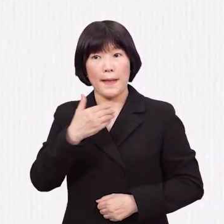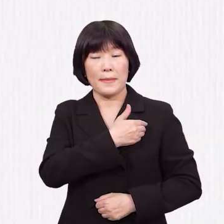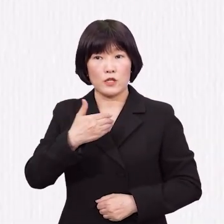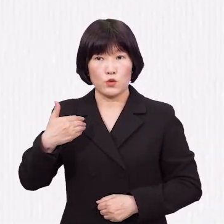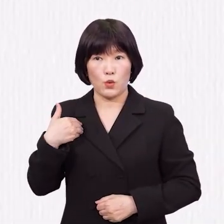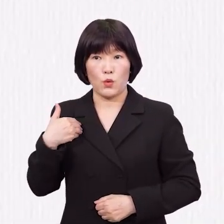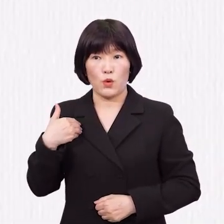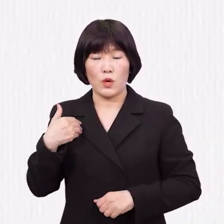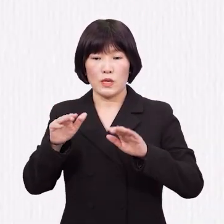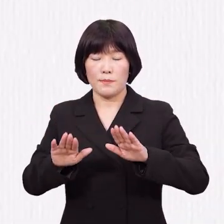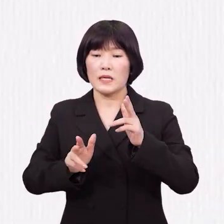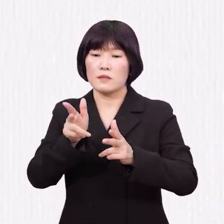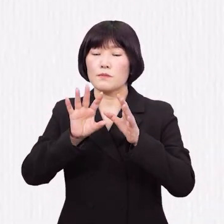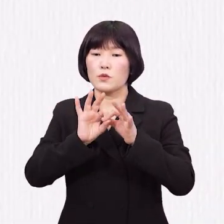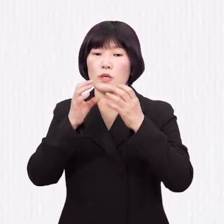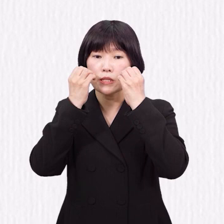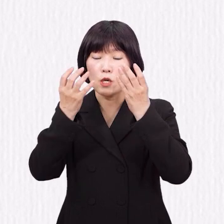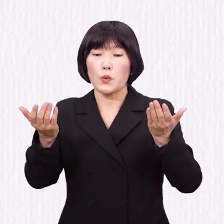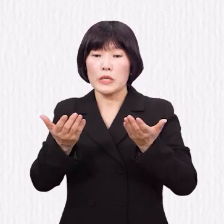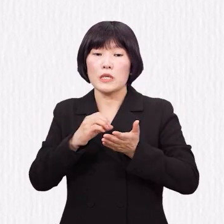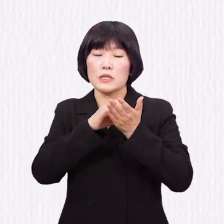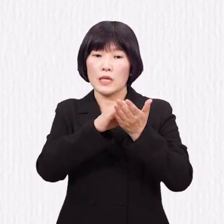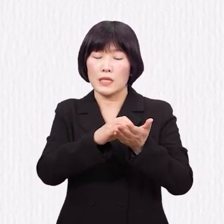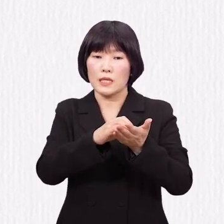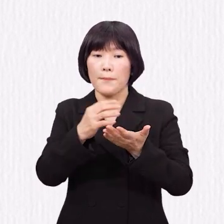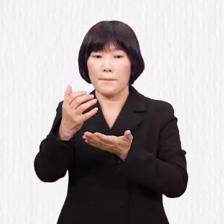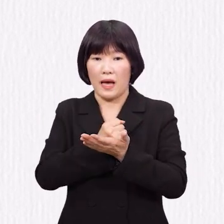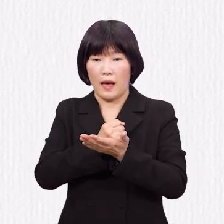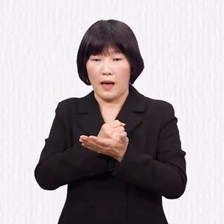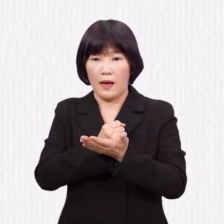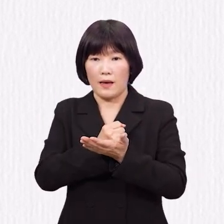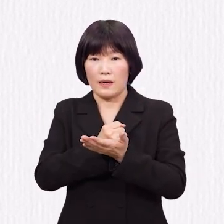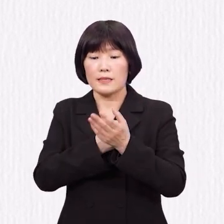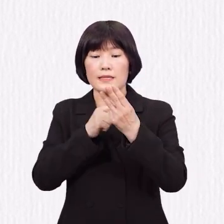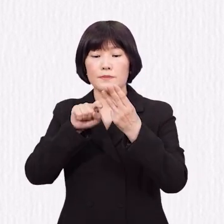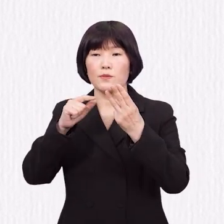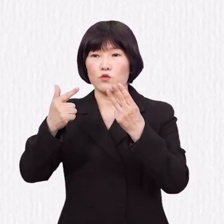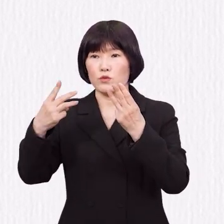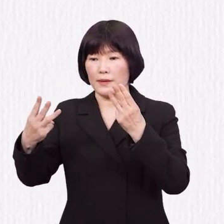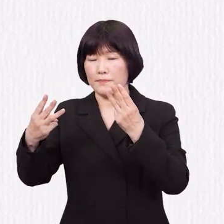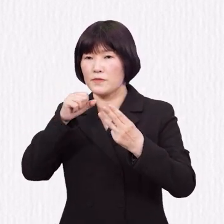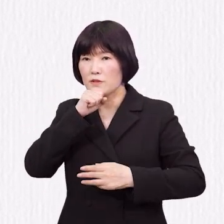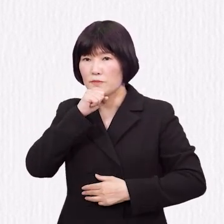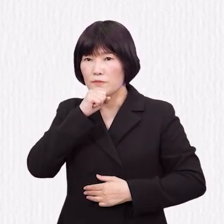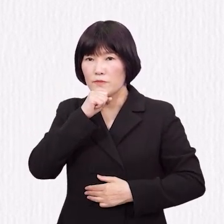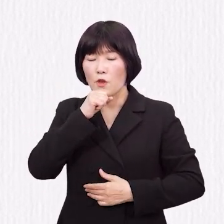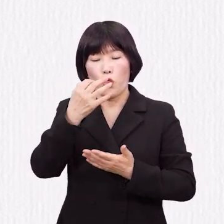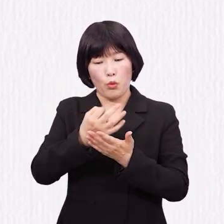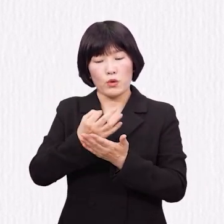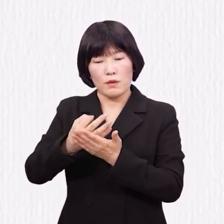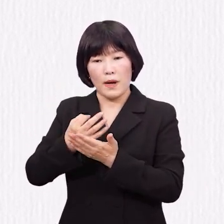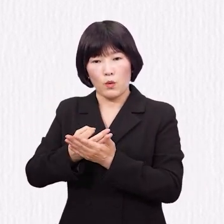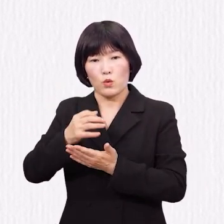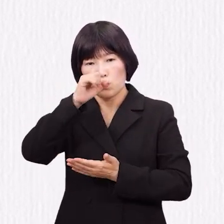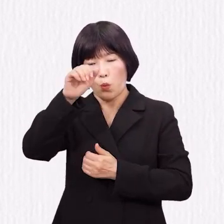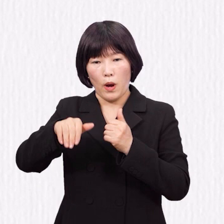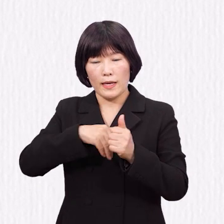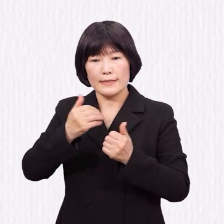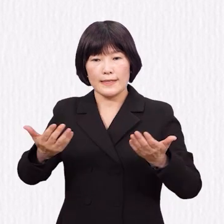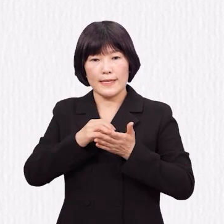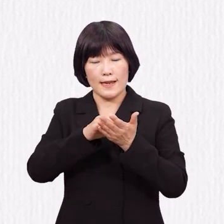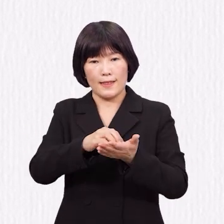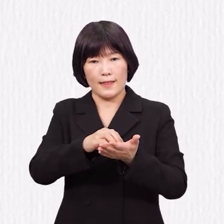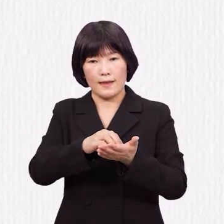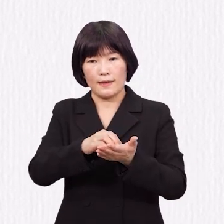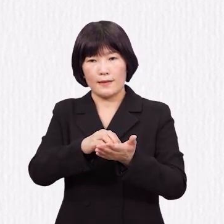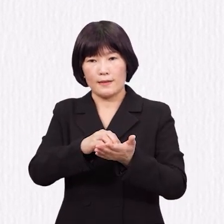역할만족 항목에서 본 사업을 통해 새로운 일자리를 얻게 되었다 3.63점, 돈을 받고 좋은 환경에서 일하게